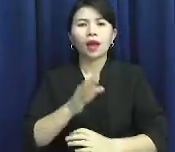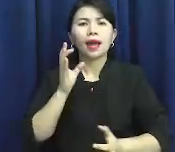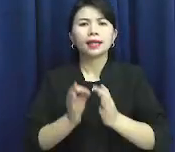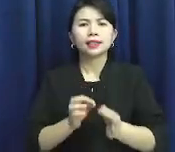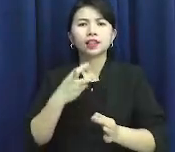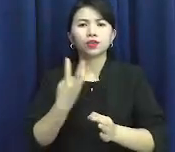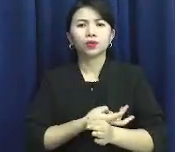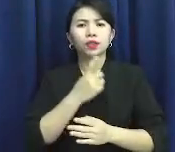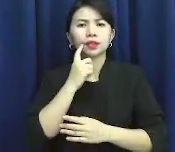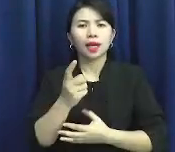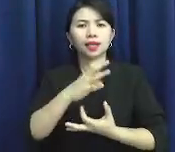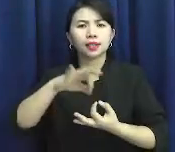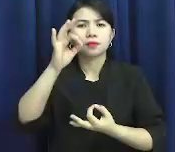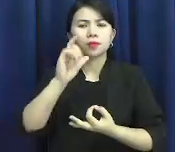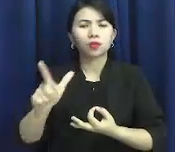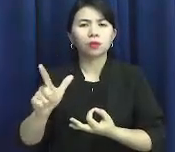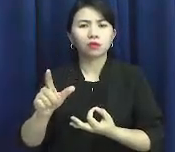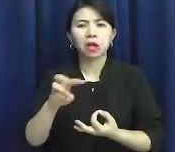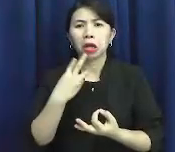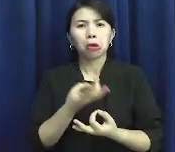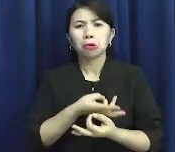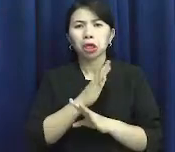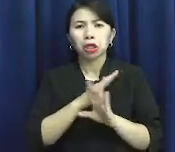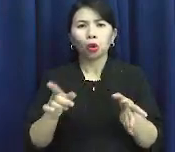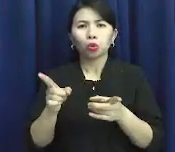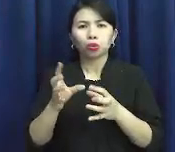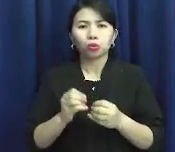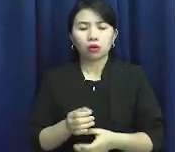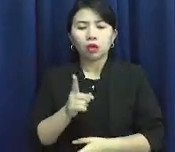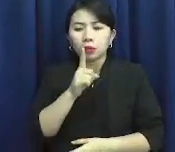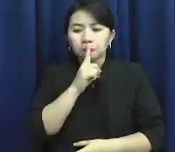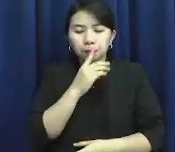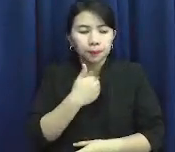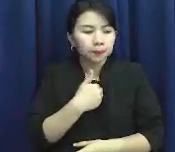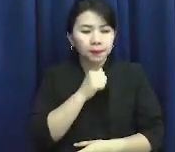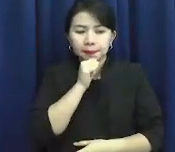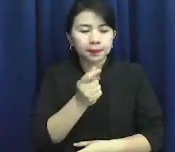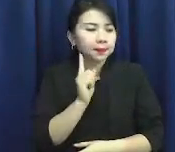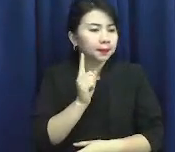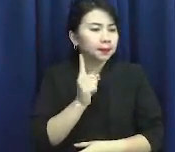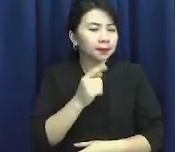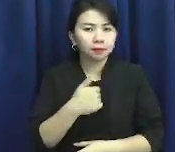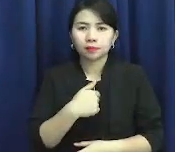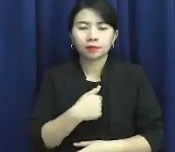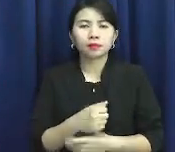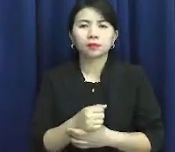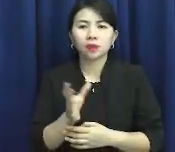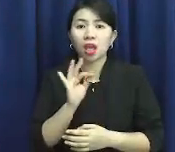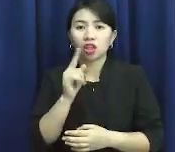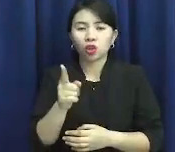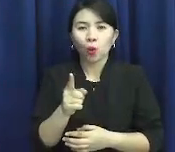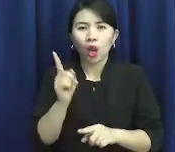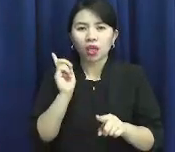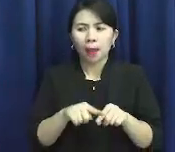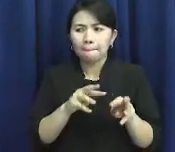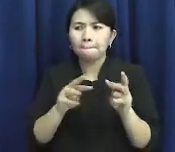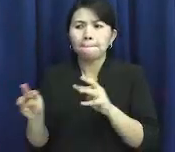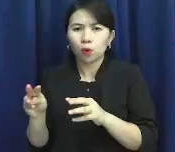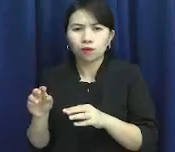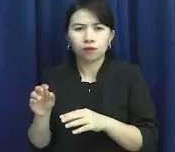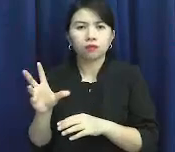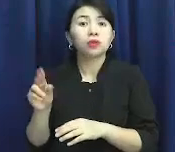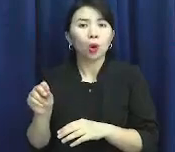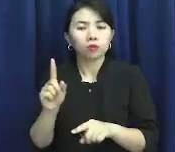nating spiritual, hindi yung tahimik ka lamang at kumu parang hindi ka makabasag pinggan. Hindi yan